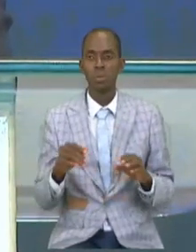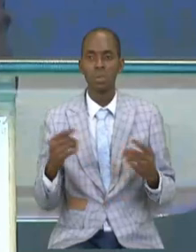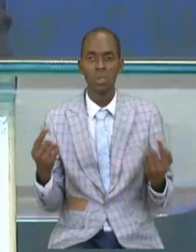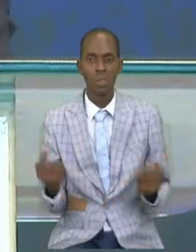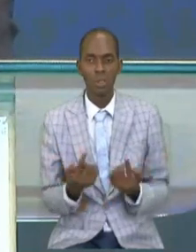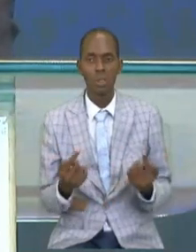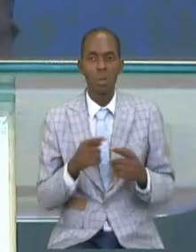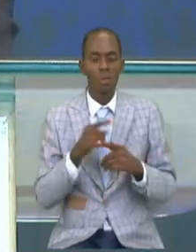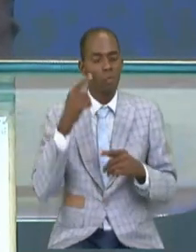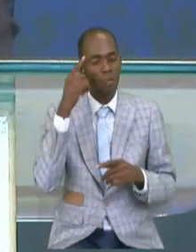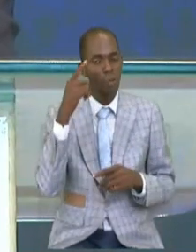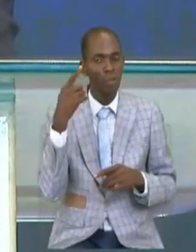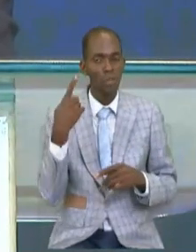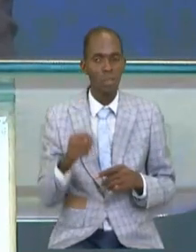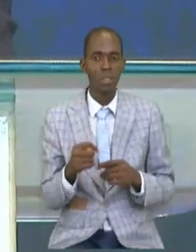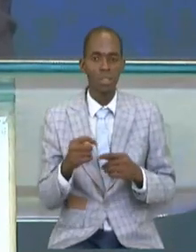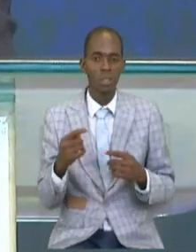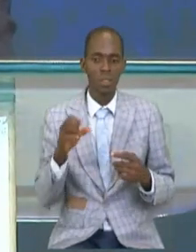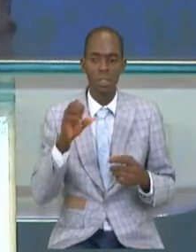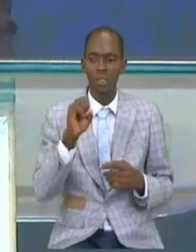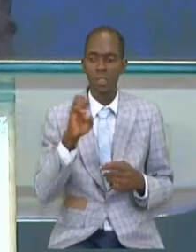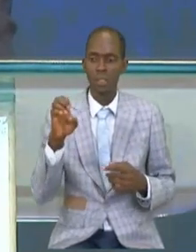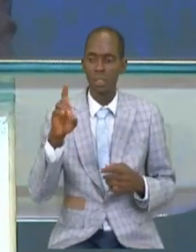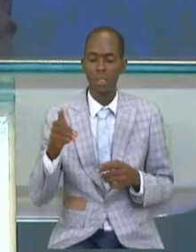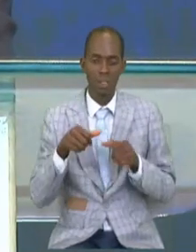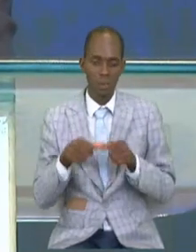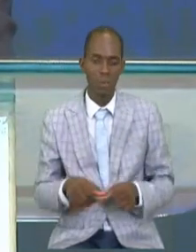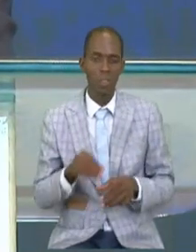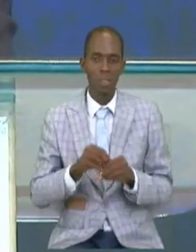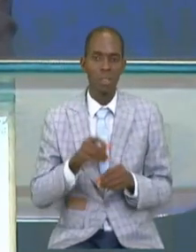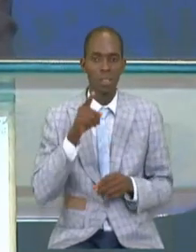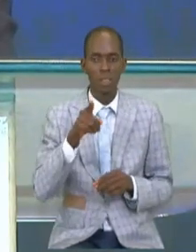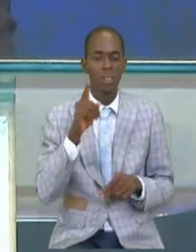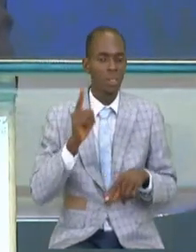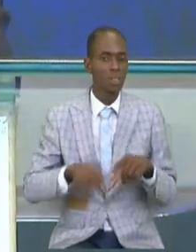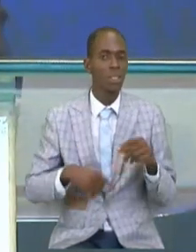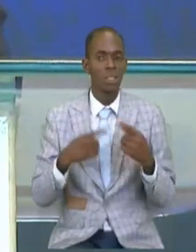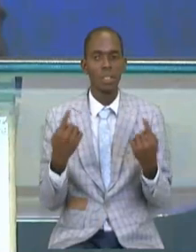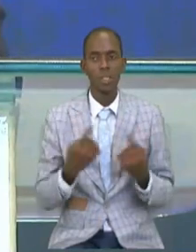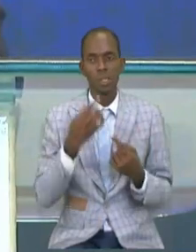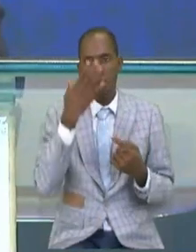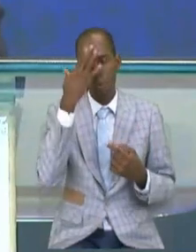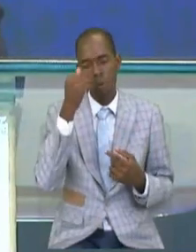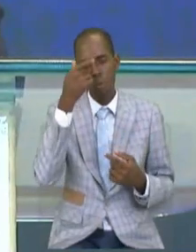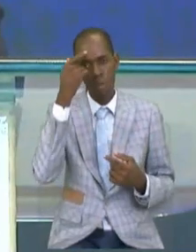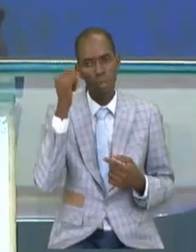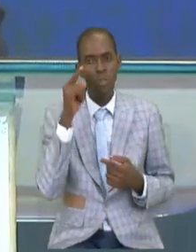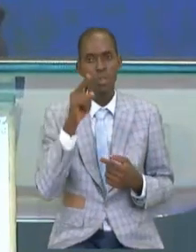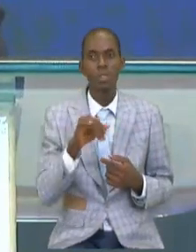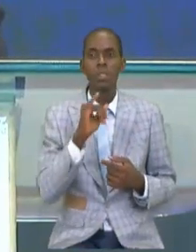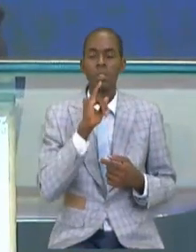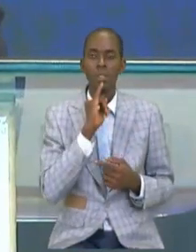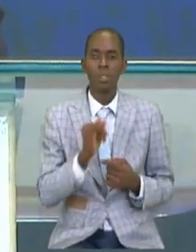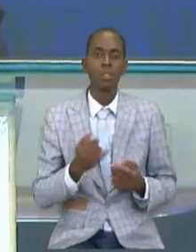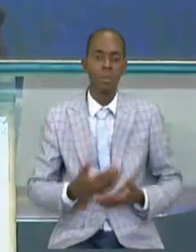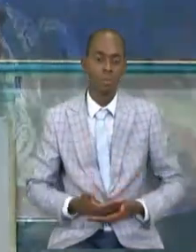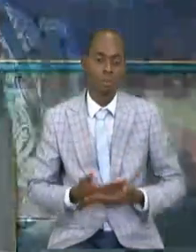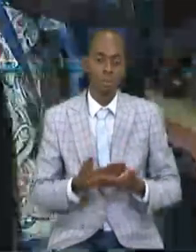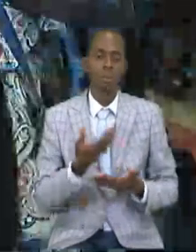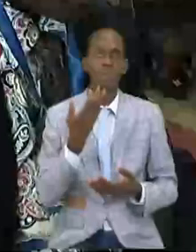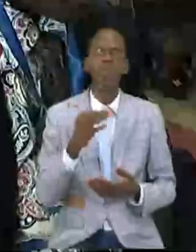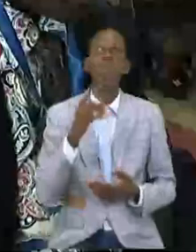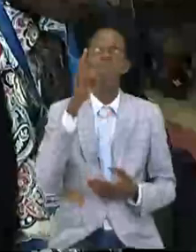Parce que la semence de Dieu demeure en lui. Et il ne peut pécher parce qu'il est né